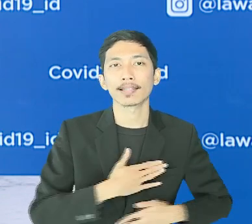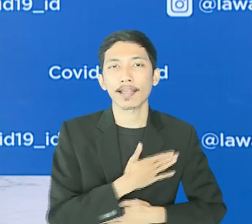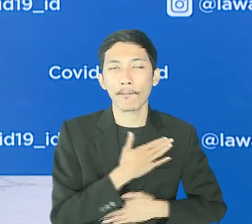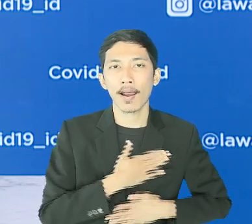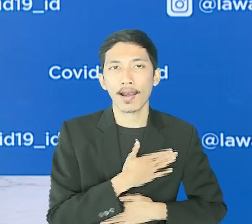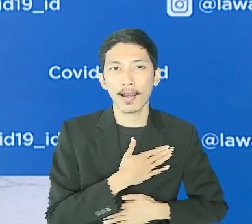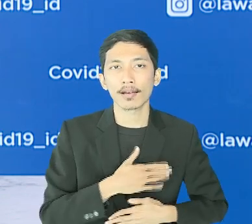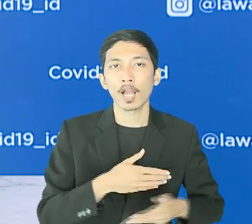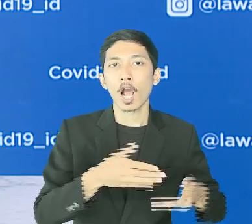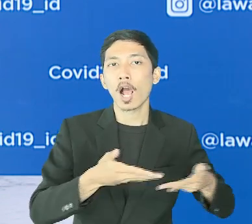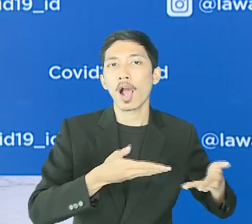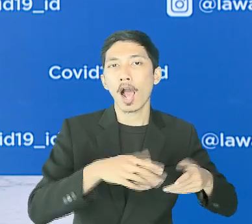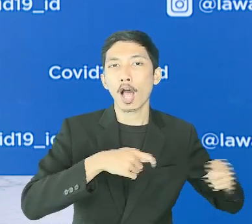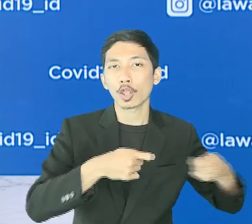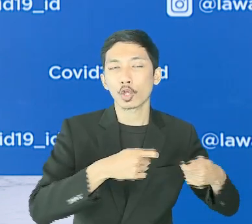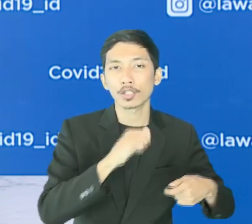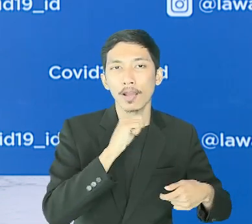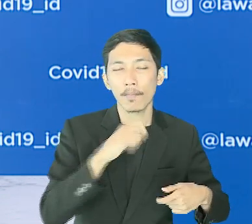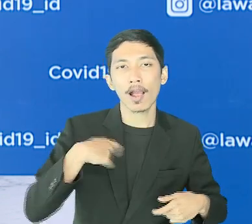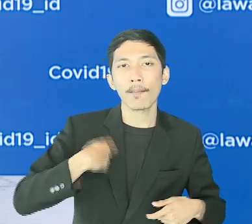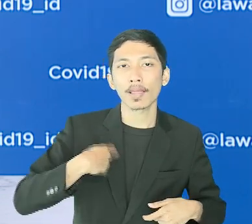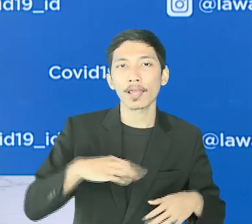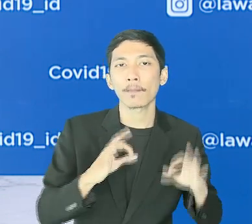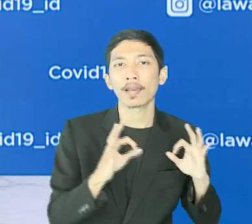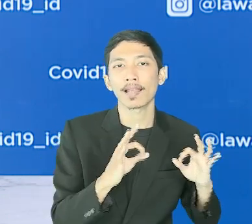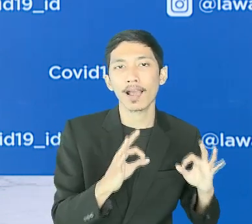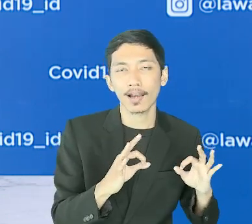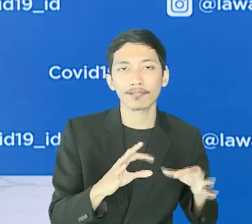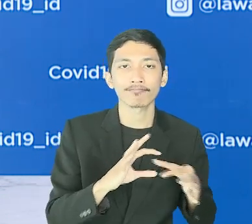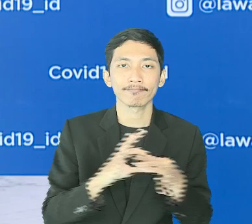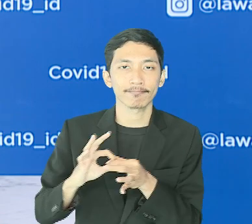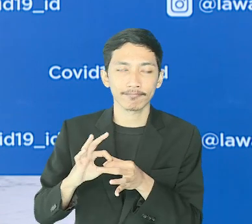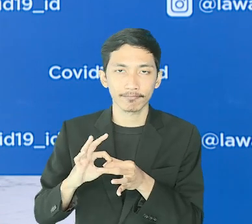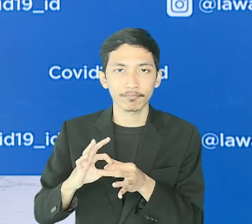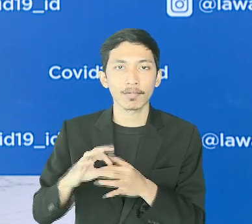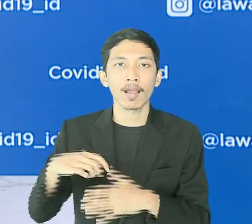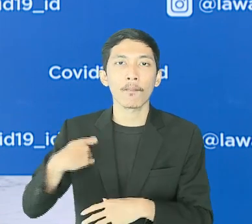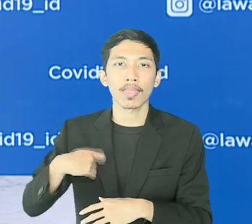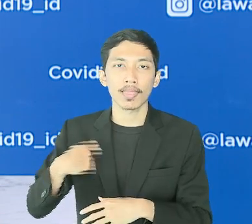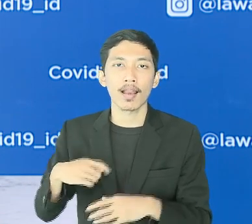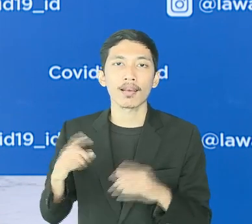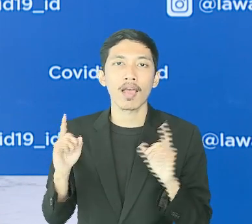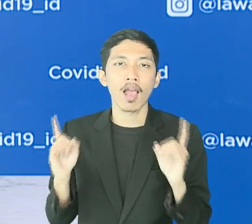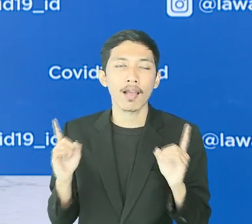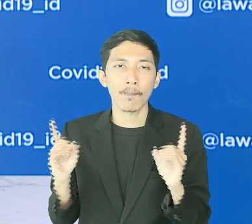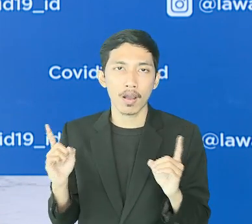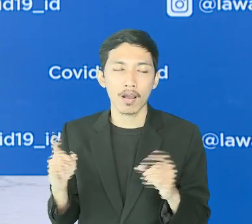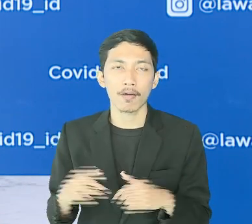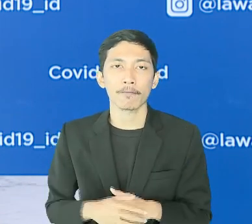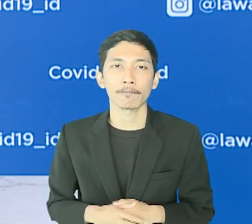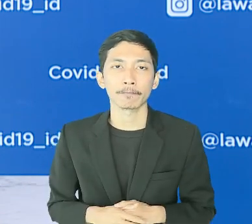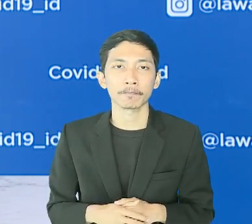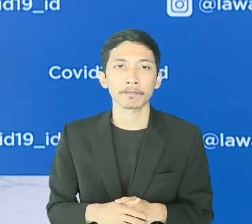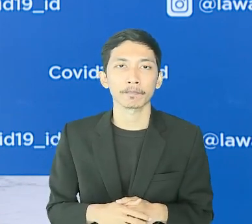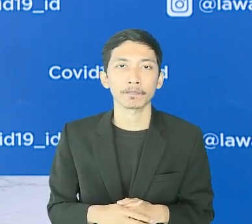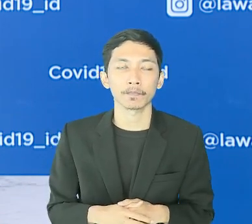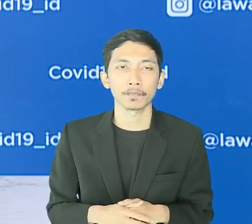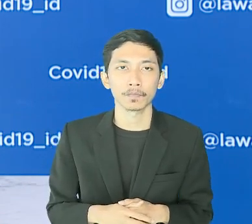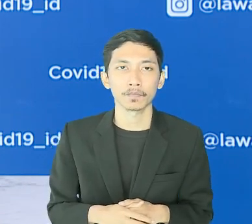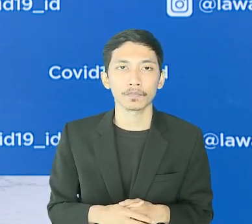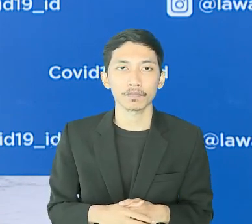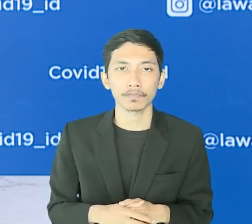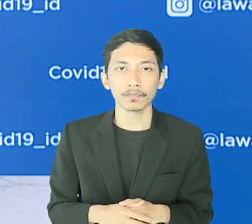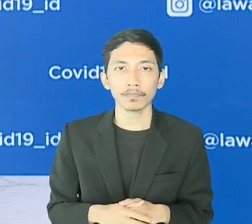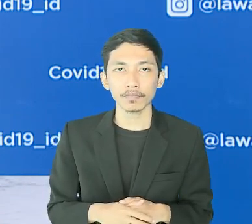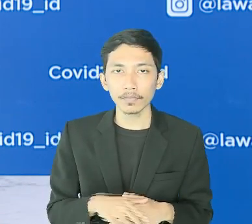dan Kebudayaan bersama Kementerian Agama. Pada prinsipnya, data COVID-19 terhimpun dari sumber